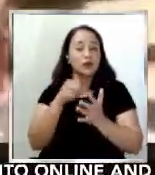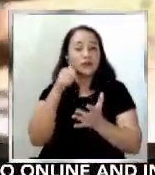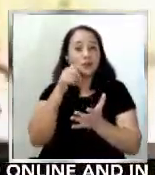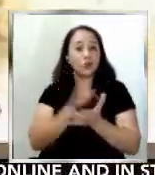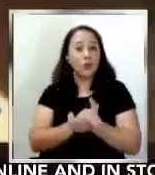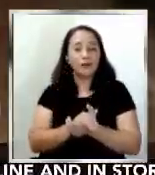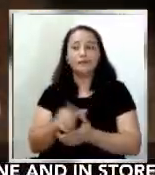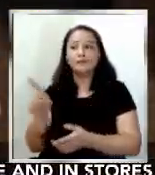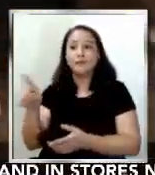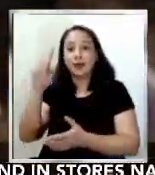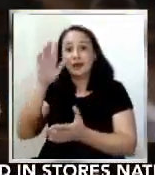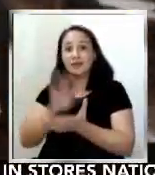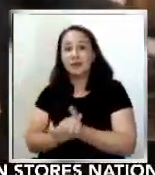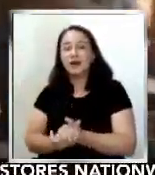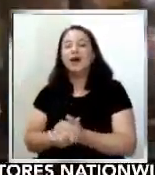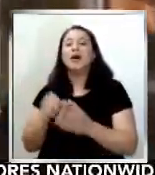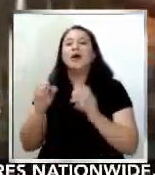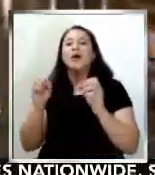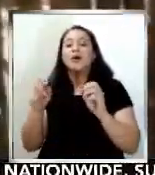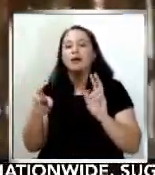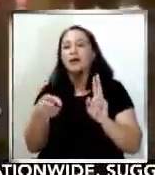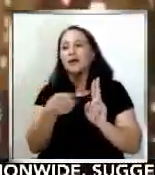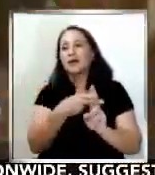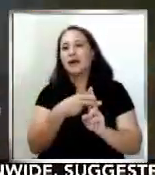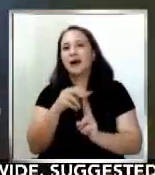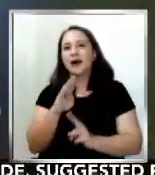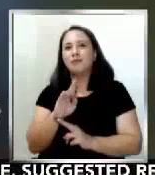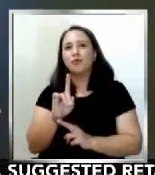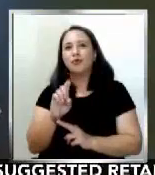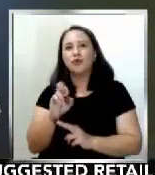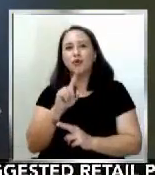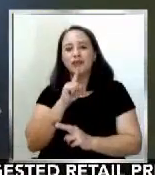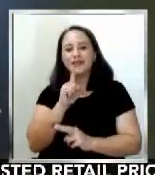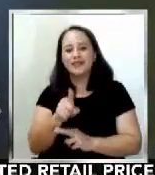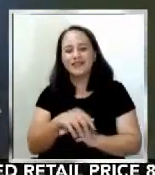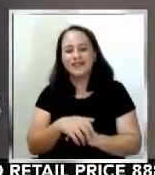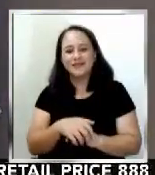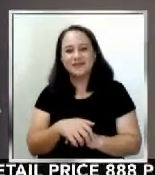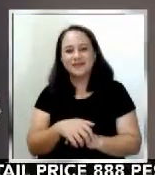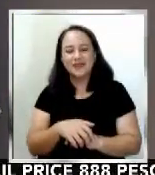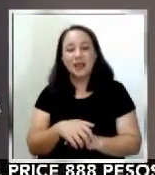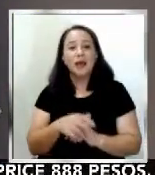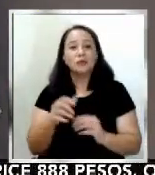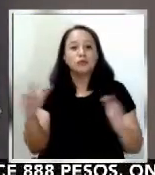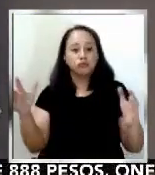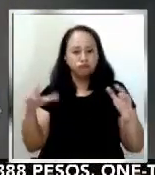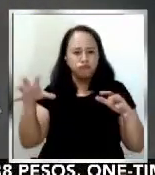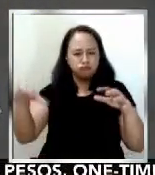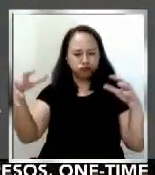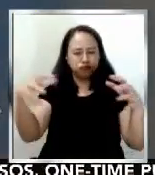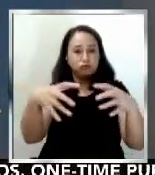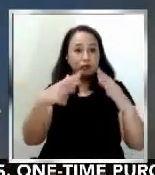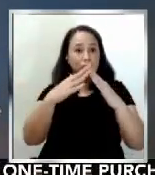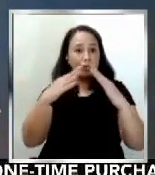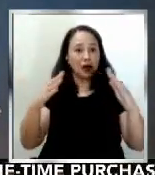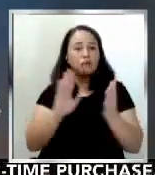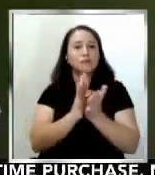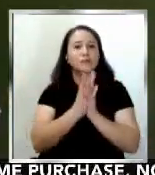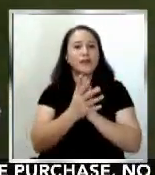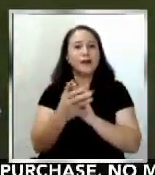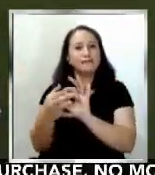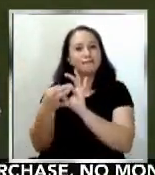Mister, napa-hashtag budol is real na lang. Ang pagbuo nila sa kanilang tahanan, naging bonding na rin ang